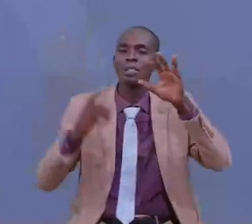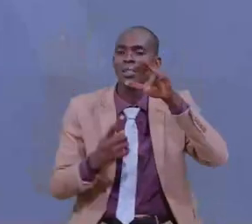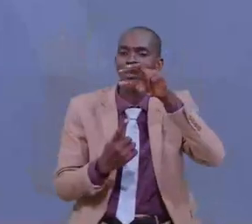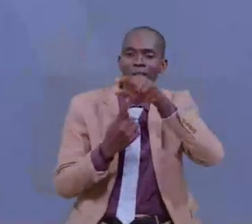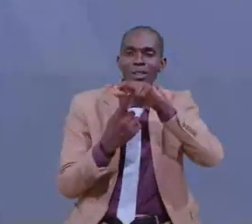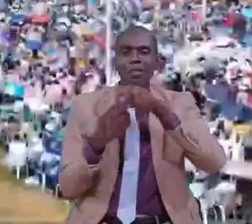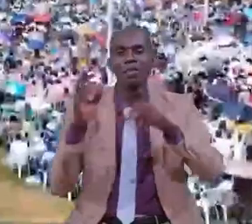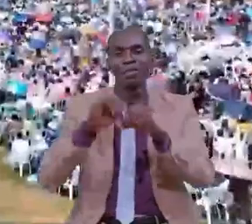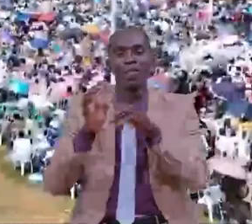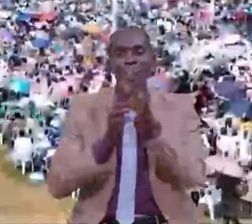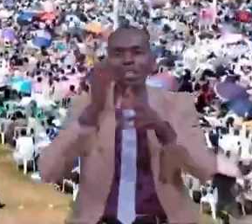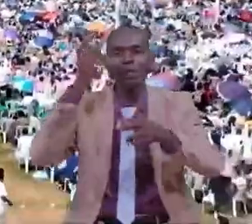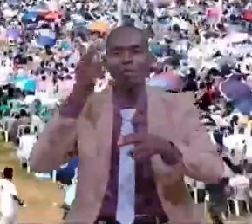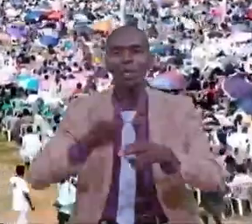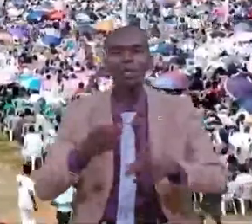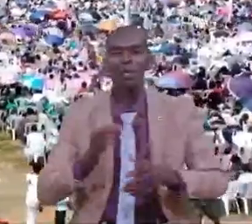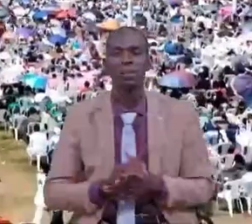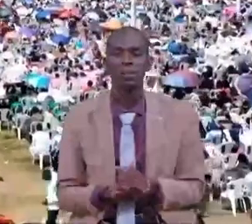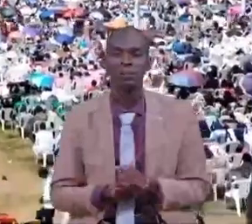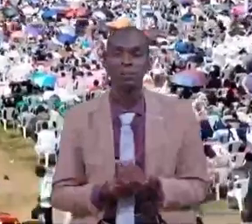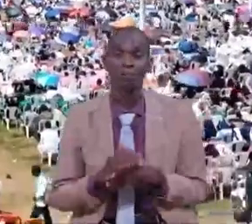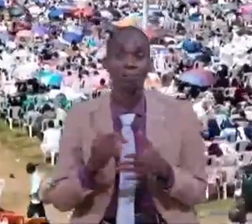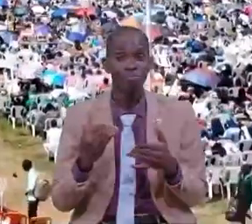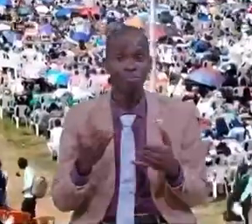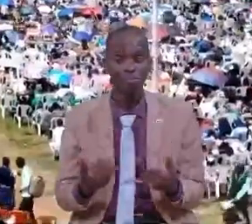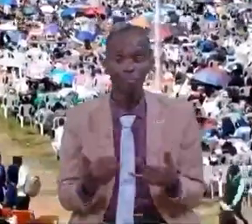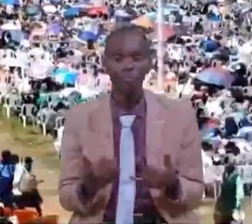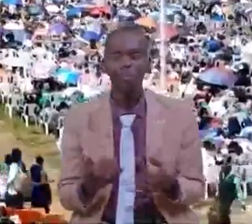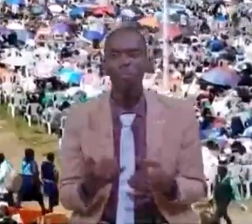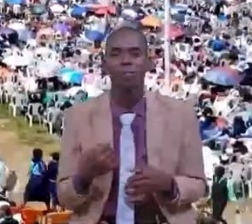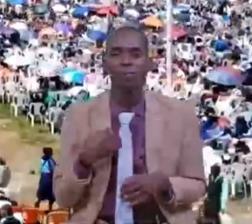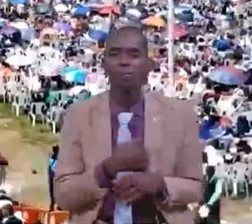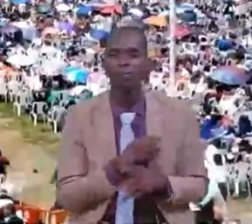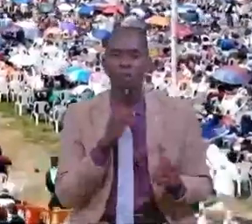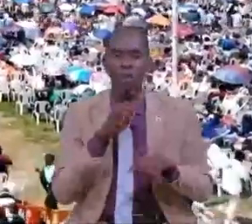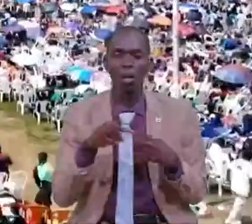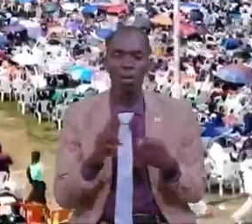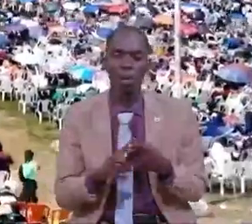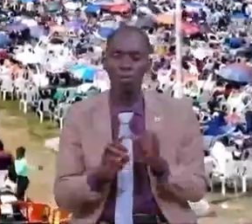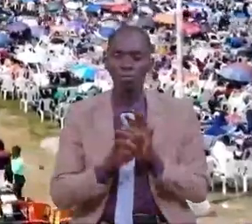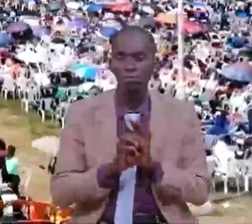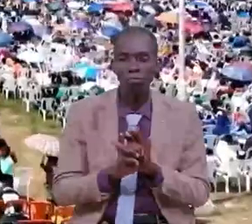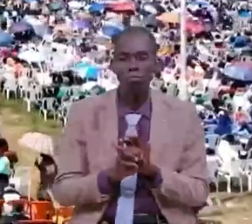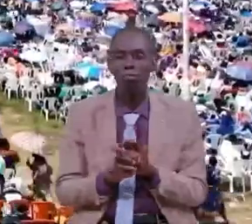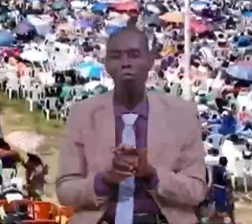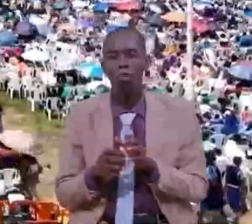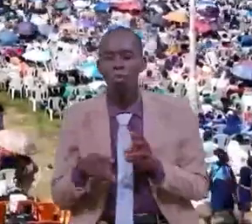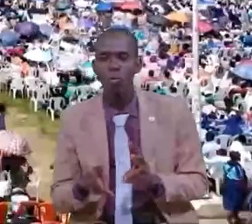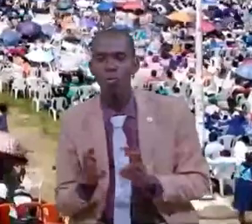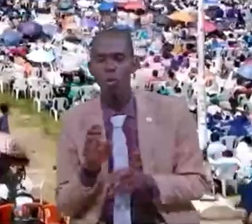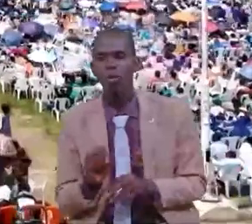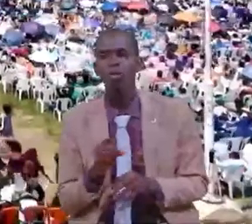Dieu fera de toi un champion rayonnant au nom de Jésus. Maintenant, maintenant, nous parlons de modèles, nous parlons de paradigmes.